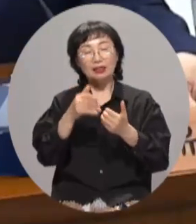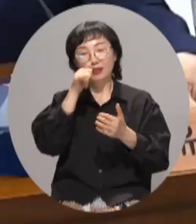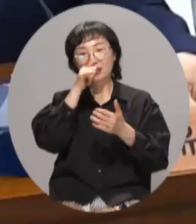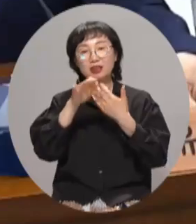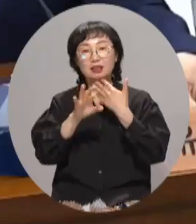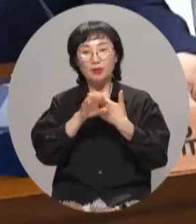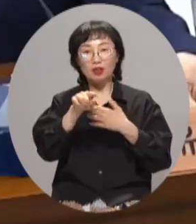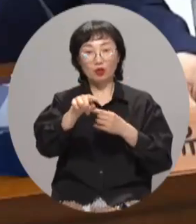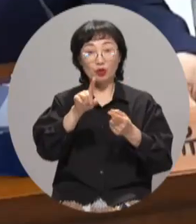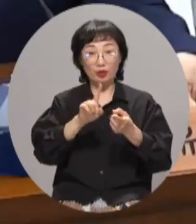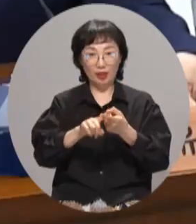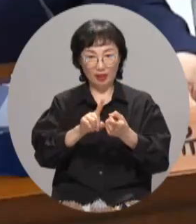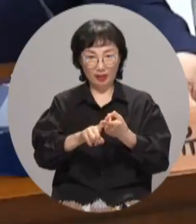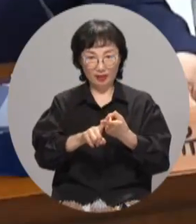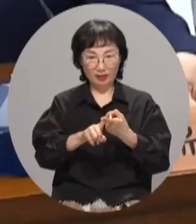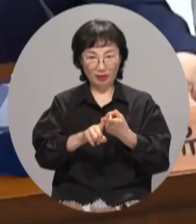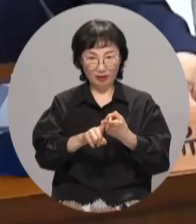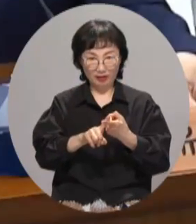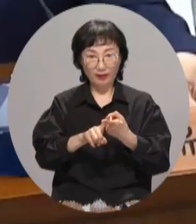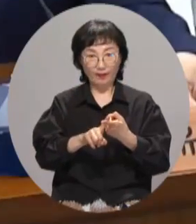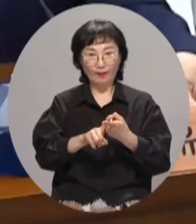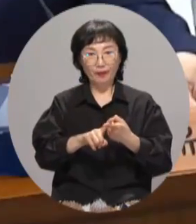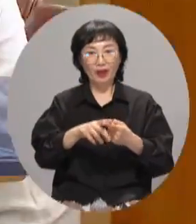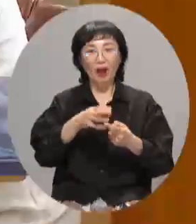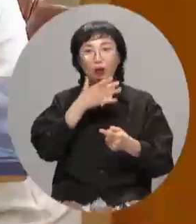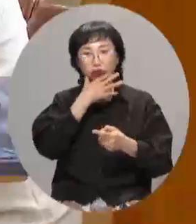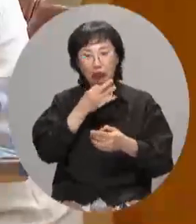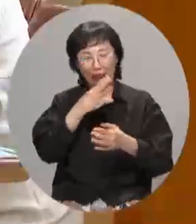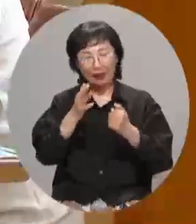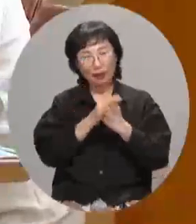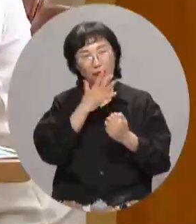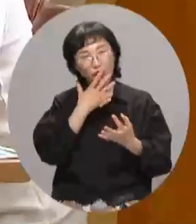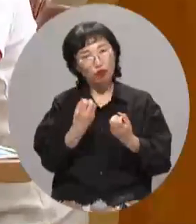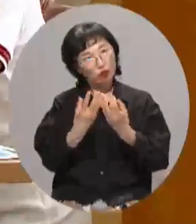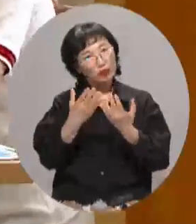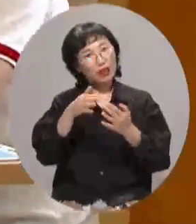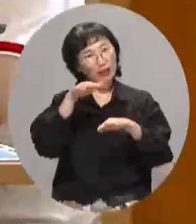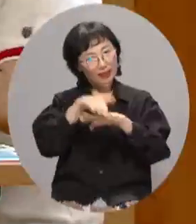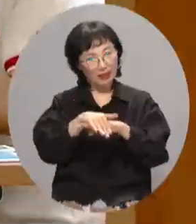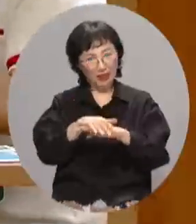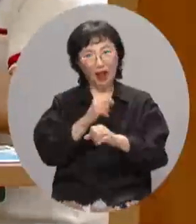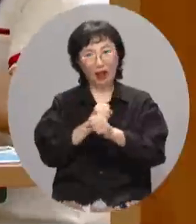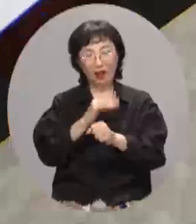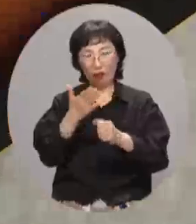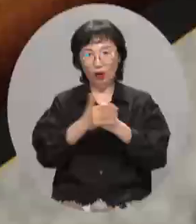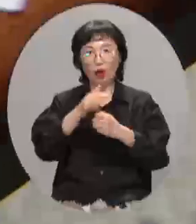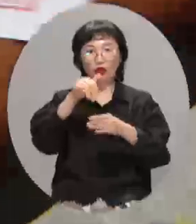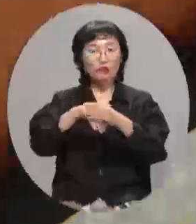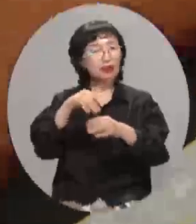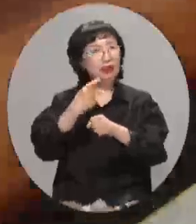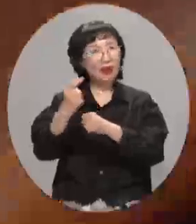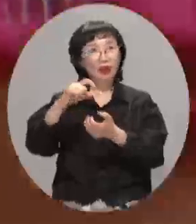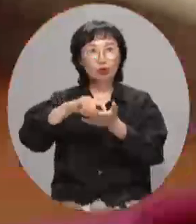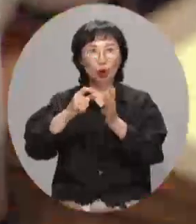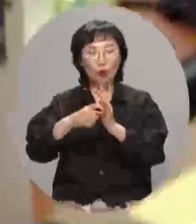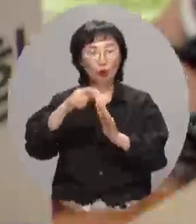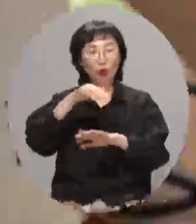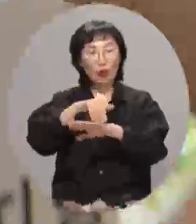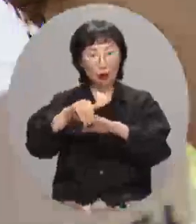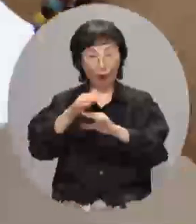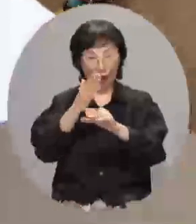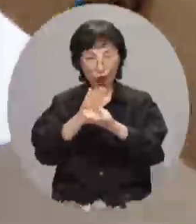이것은 불행하니까 축제로 갈 수 있는 방법을 찾아야기 때문에. 투표는 내년쯤에나 이루어질 전망인데 이 같은